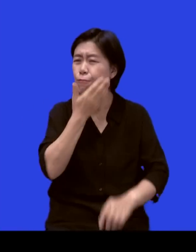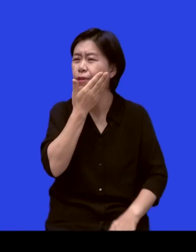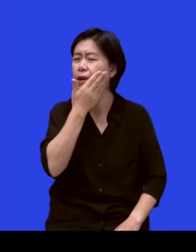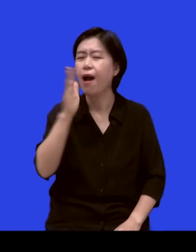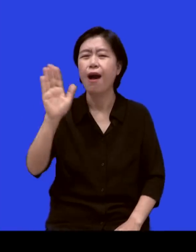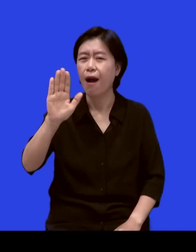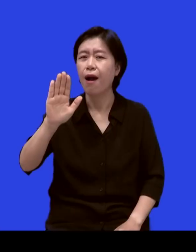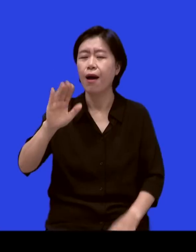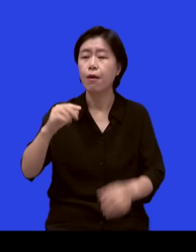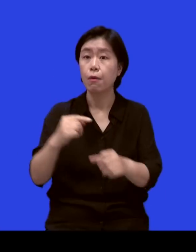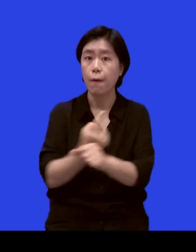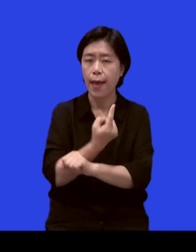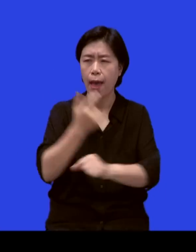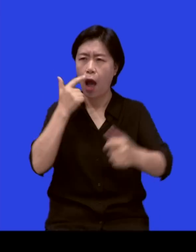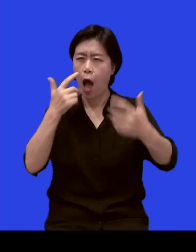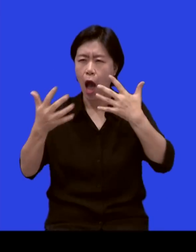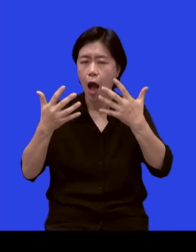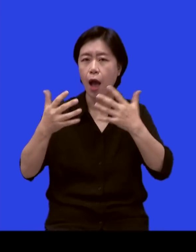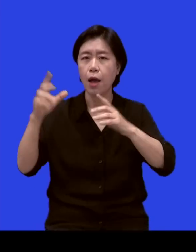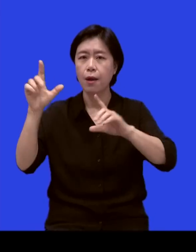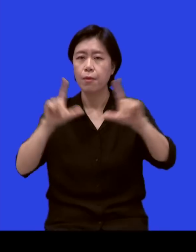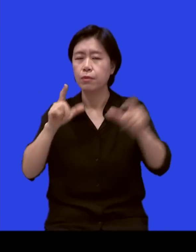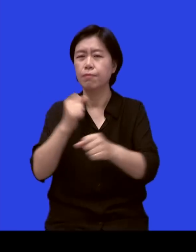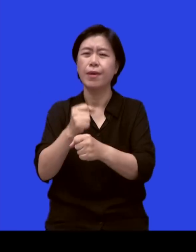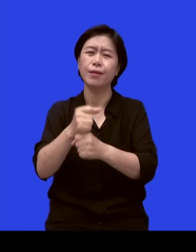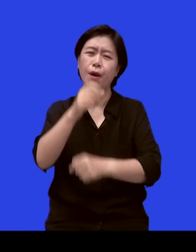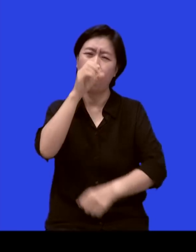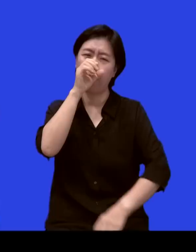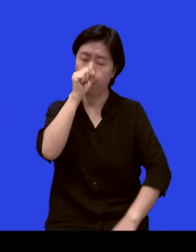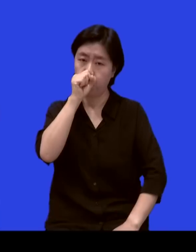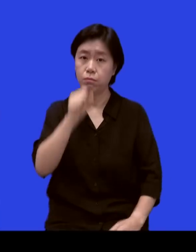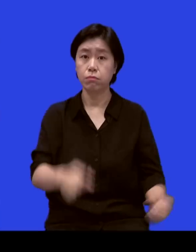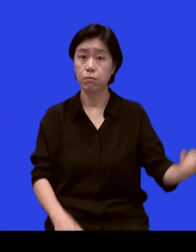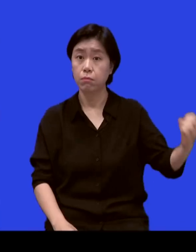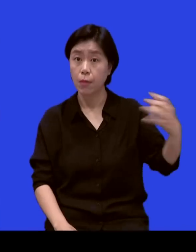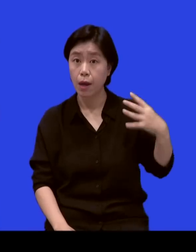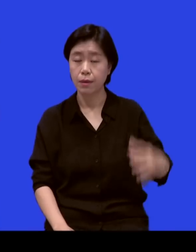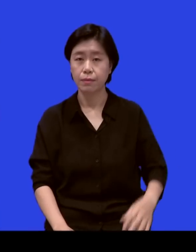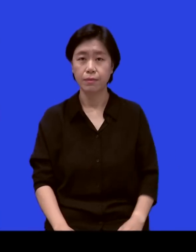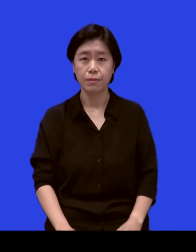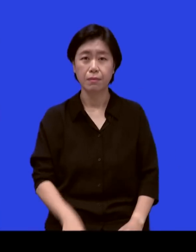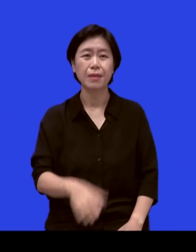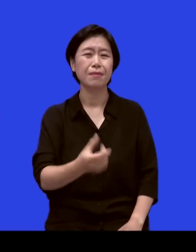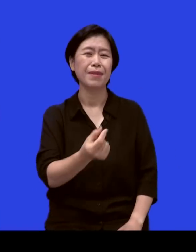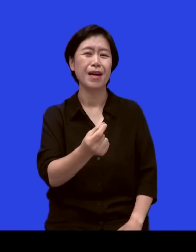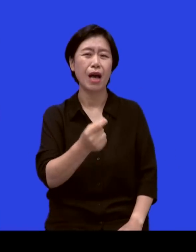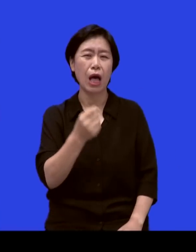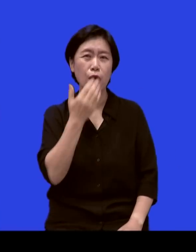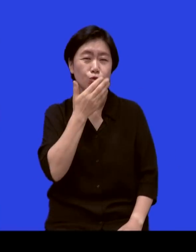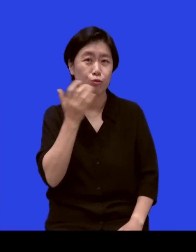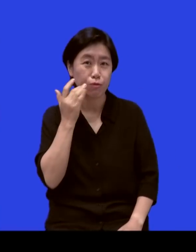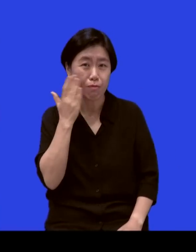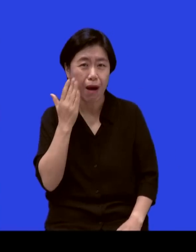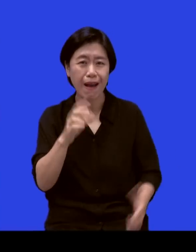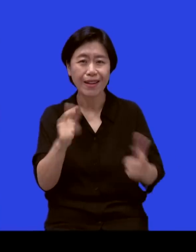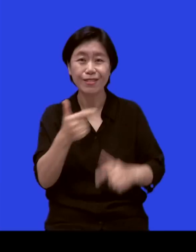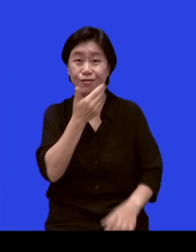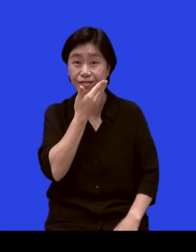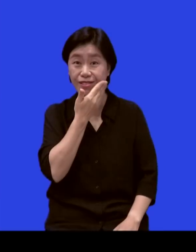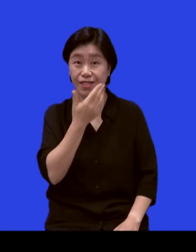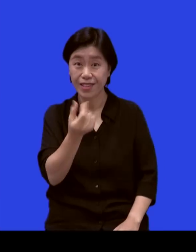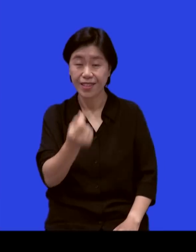디자인을 좀 했으면 좋겠다. 예. 왜냐면 저희가 이제 디자인한 게 다 좀 부드러운 이미지면 약간 착하고, 어린이 컨셉 그렇죠. 약간. 네, 예. 그러니까 근데 좀 강렬한.